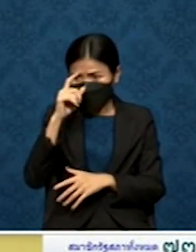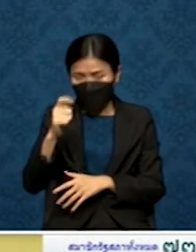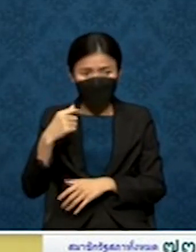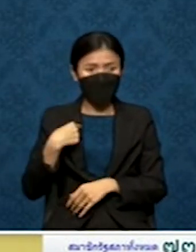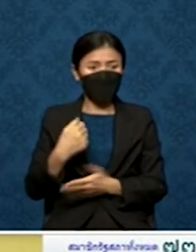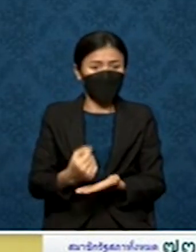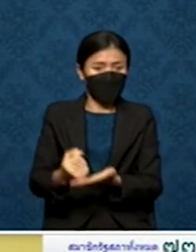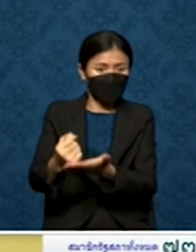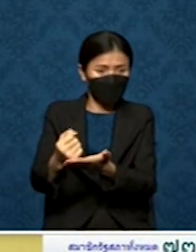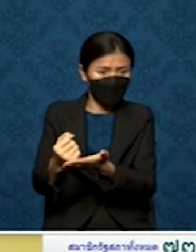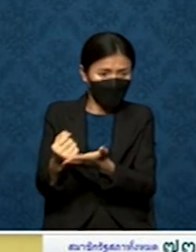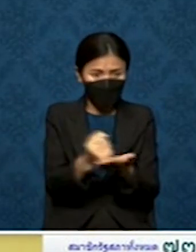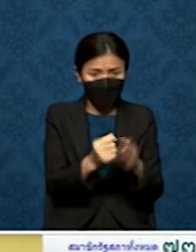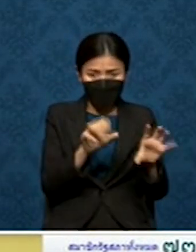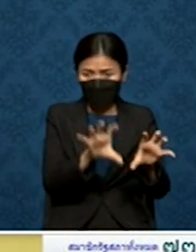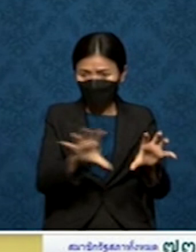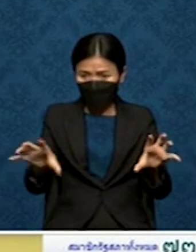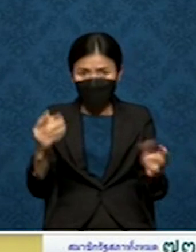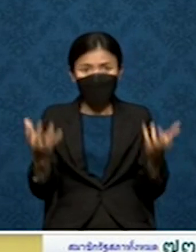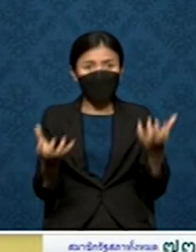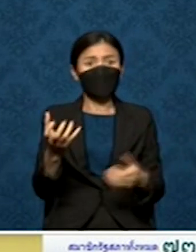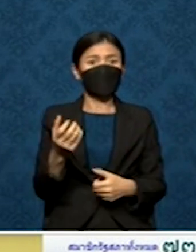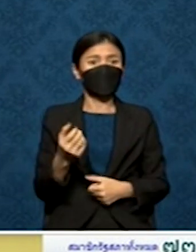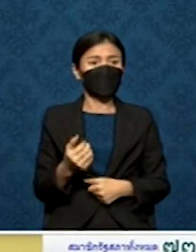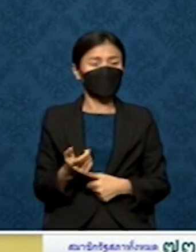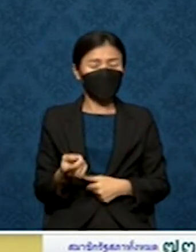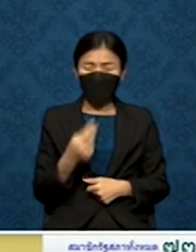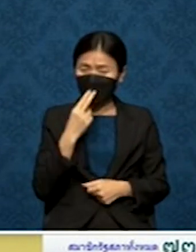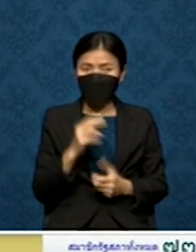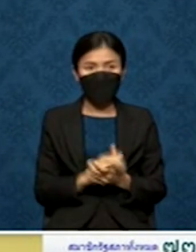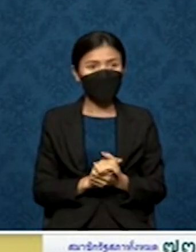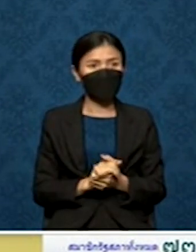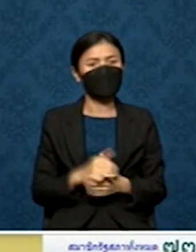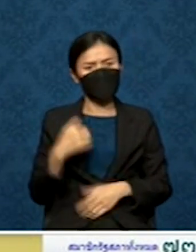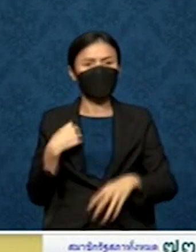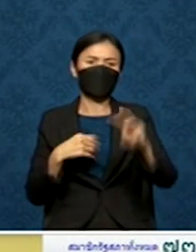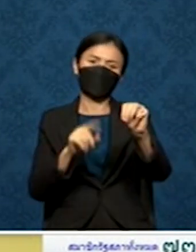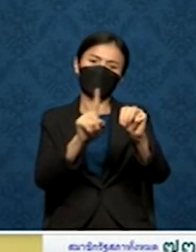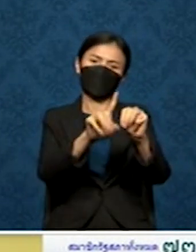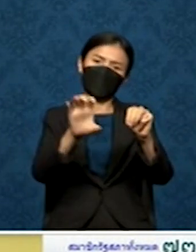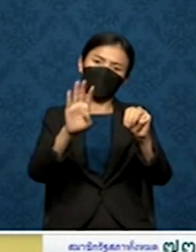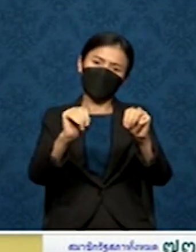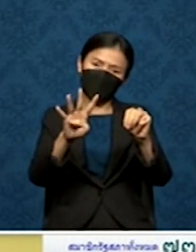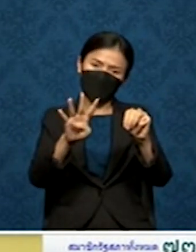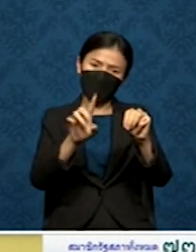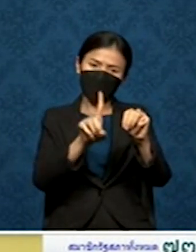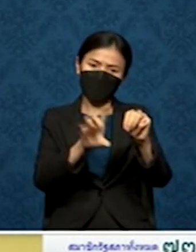นสิ่งเหล่านี้ไม่ให้เกิดขึ้นนอกจากนี้นะฮะยังมีมาตราอื่นๆ144 185